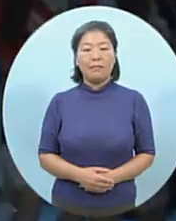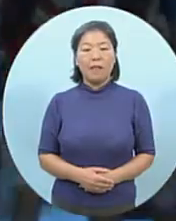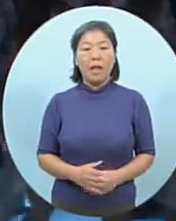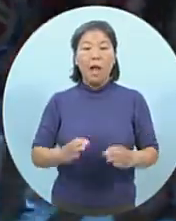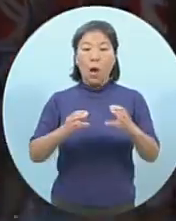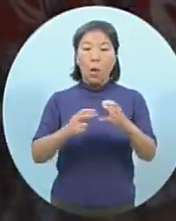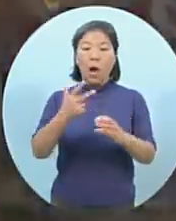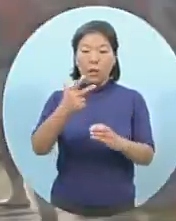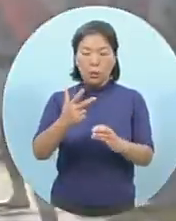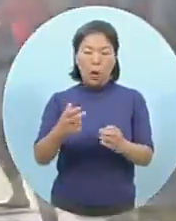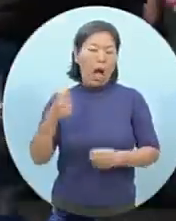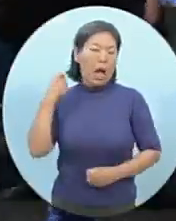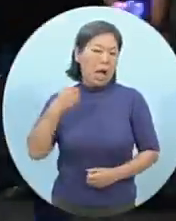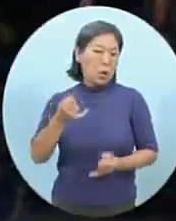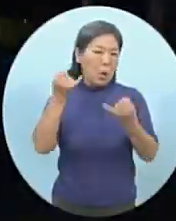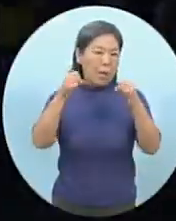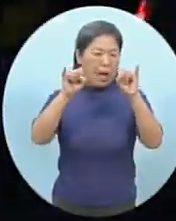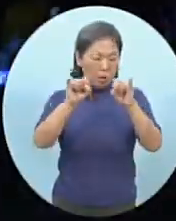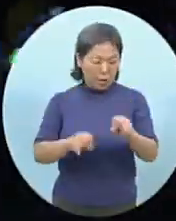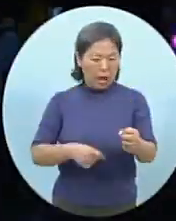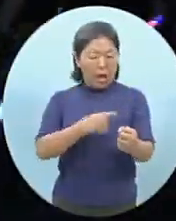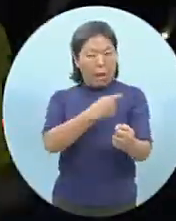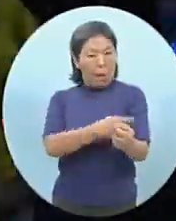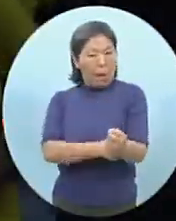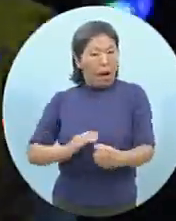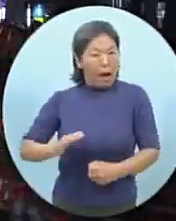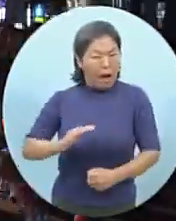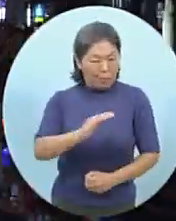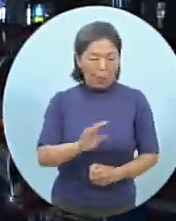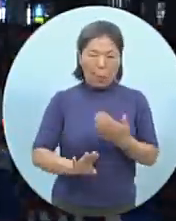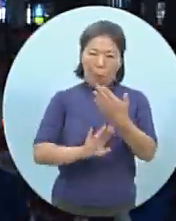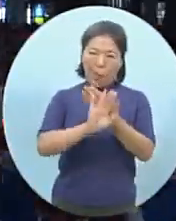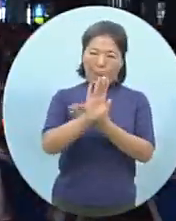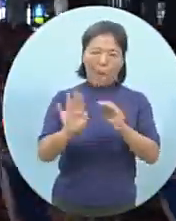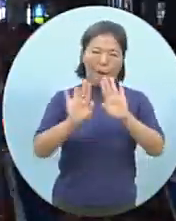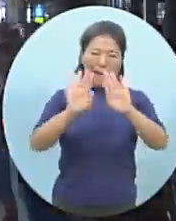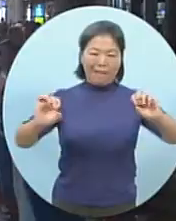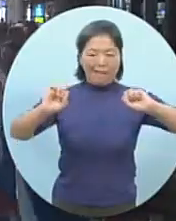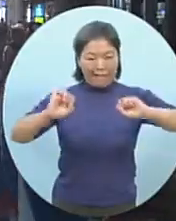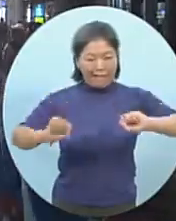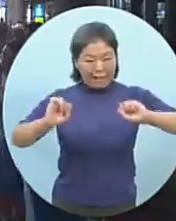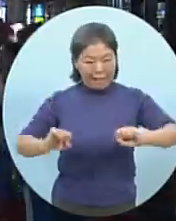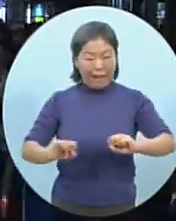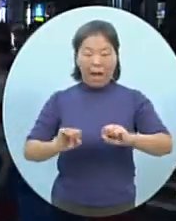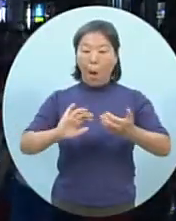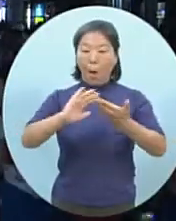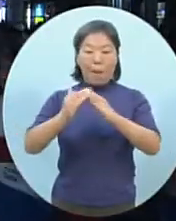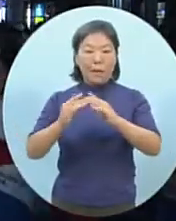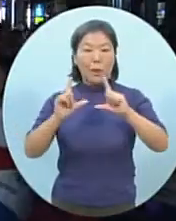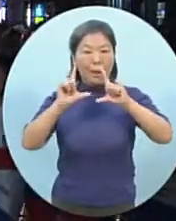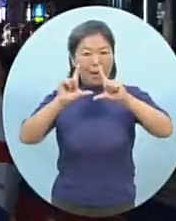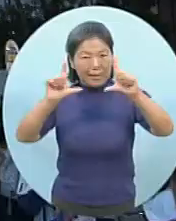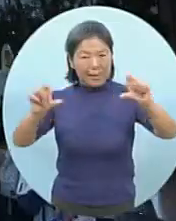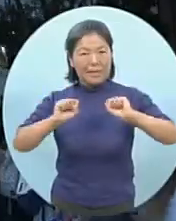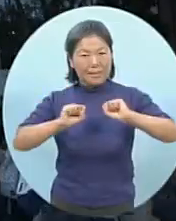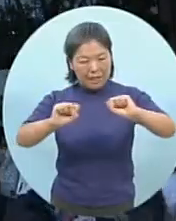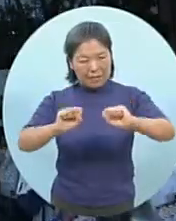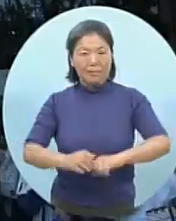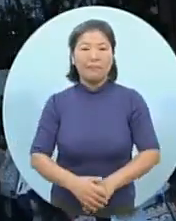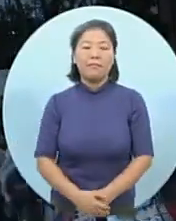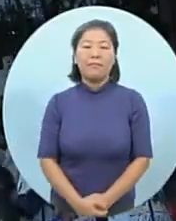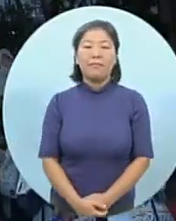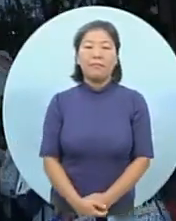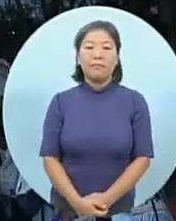いわき市は夏のイベントでパワーアップ。これからも明るく元気な街を各地から発信していきます。